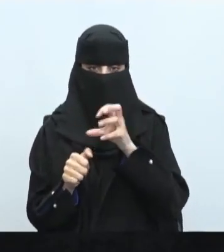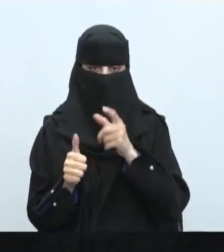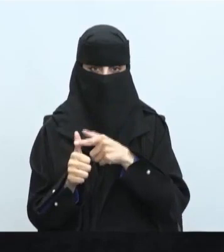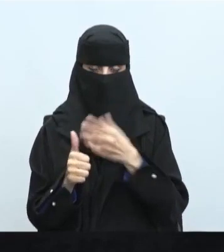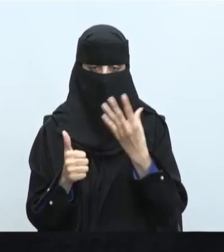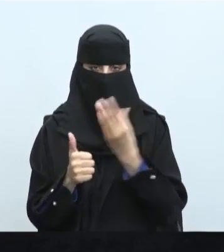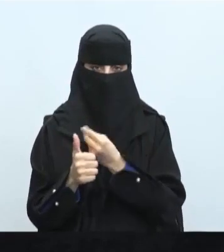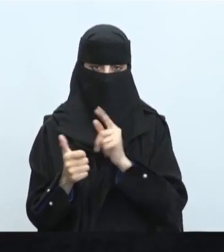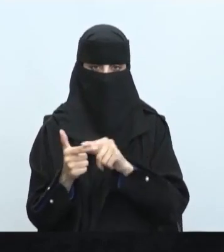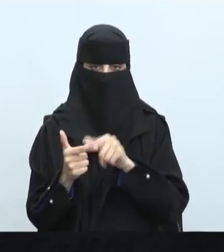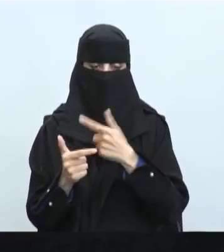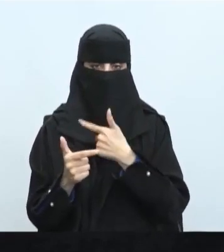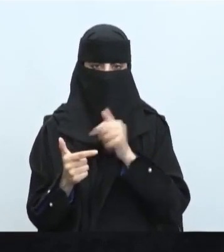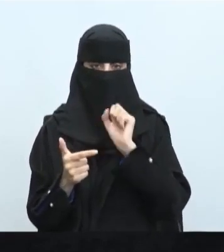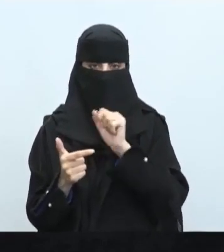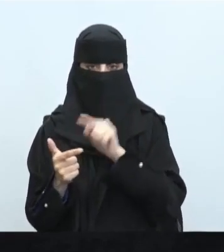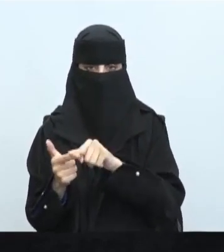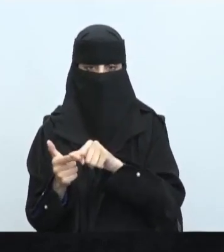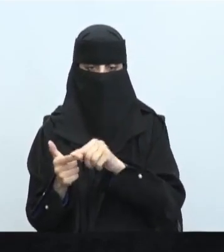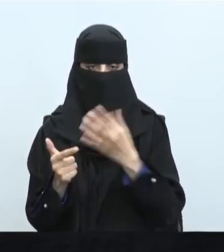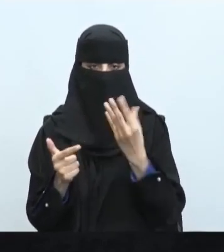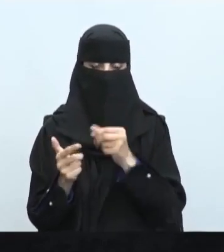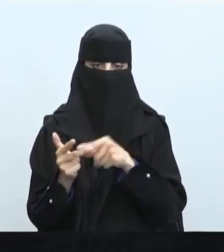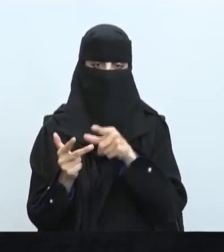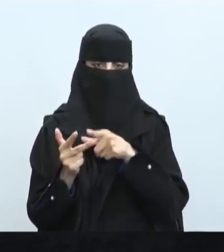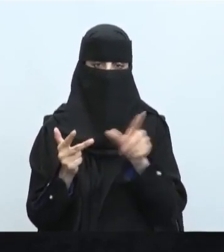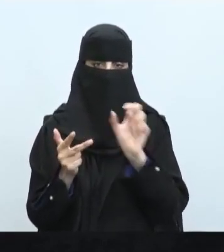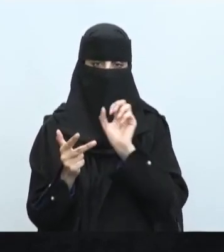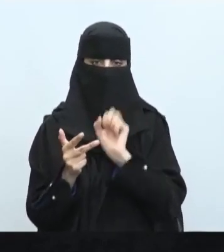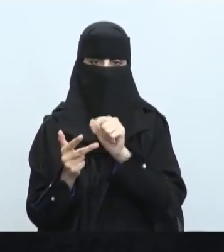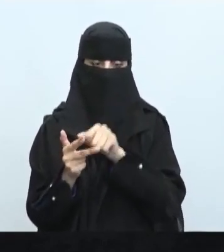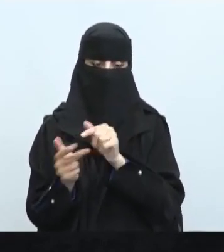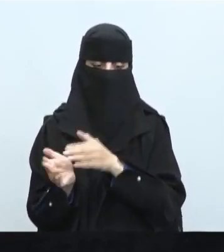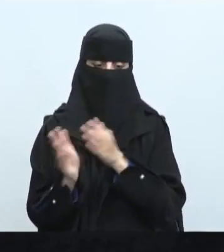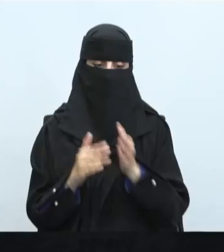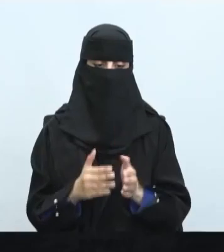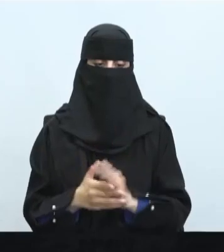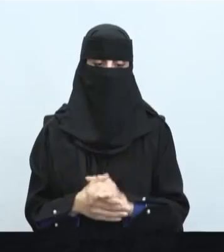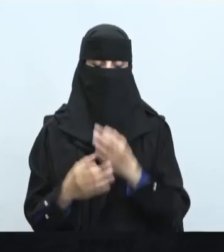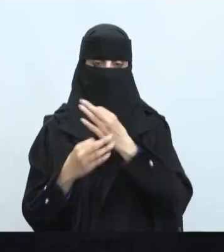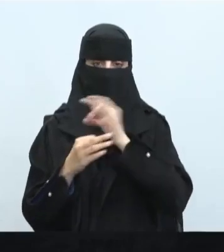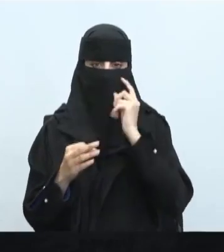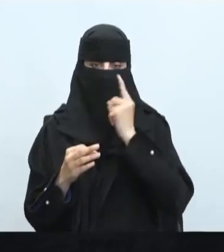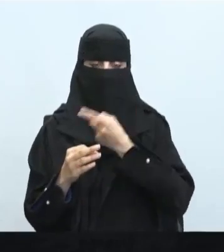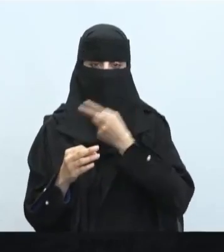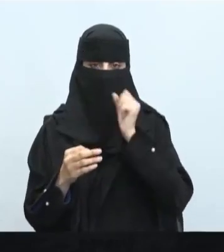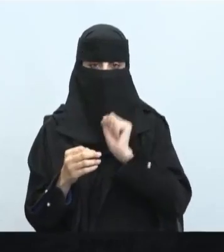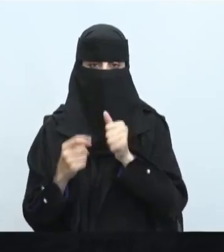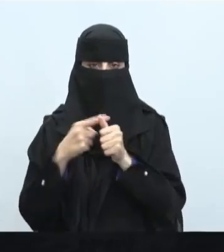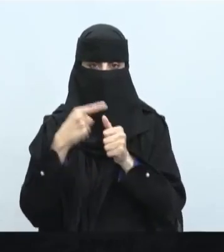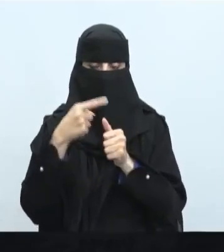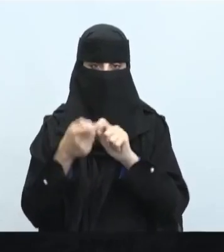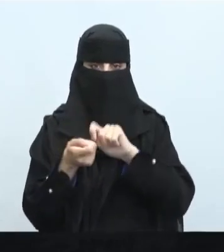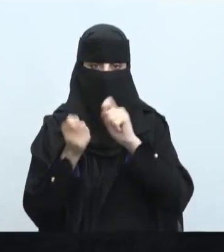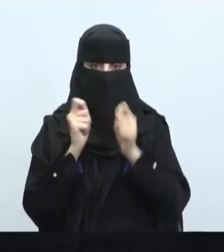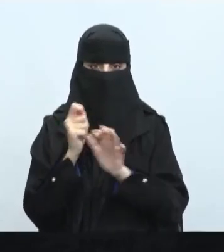اسم الحرف الناسخ وكذلك ان نحدد خبره وان نتعرف ايضا على علامه نصب